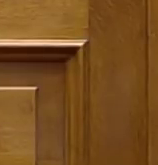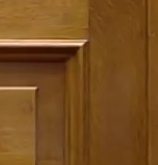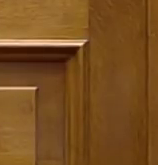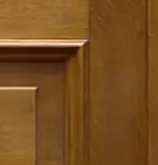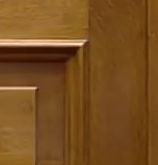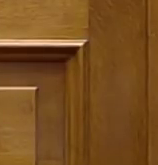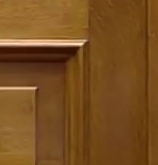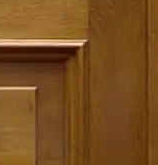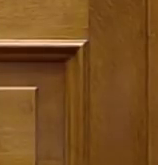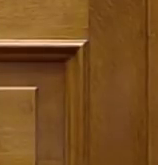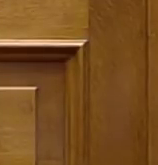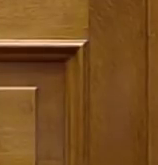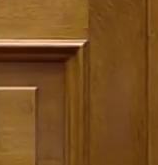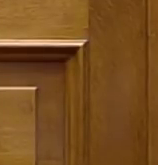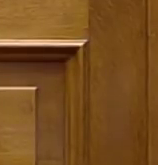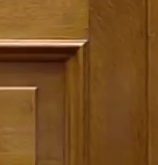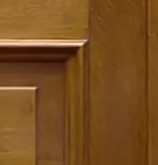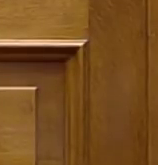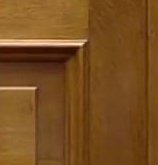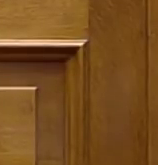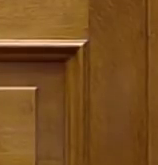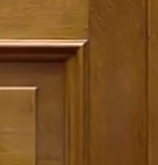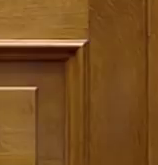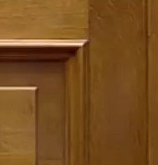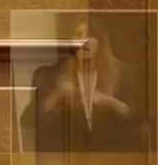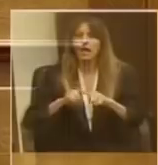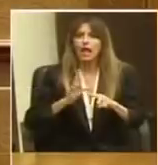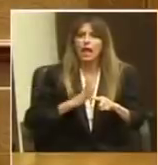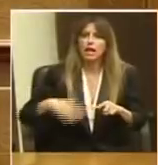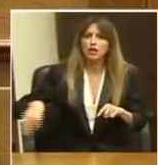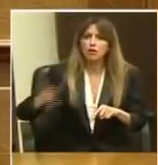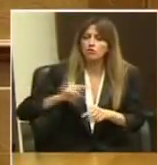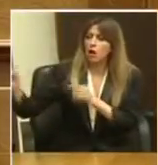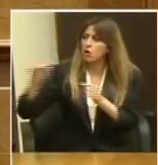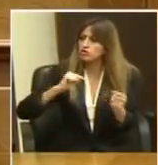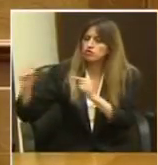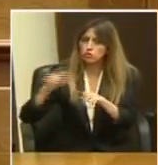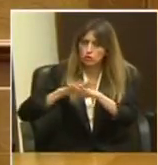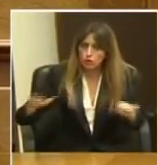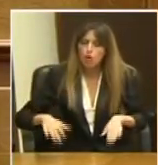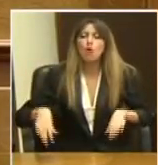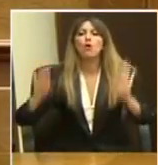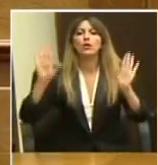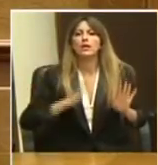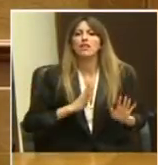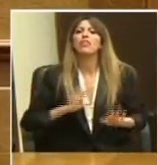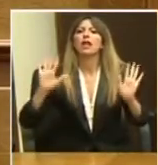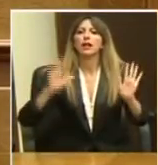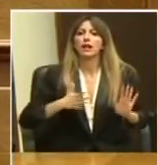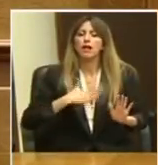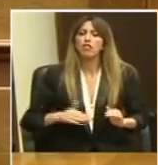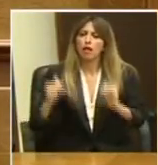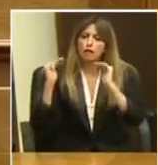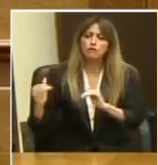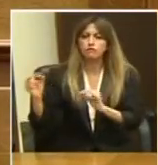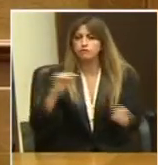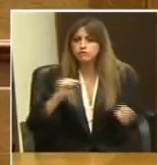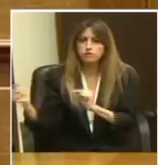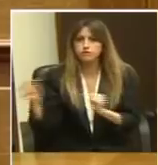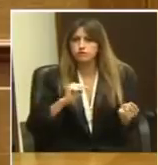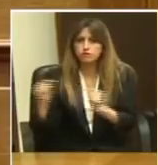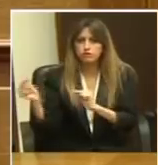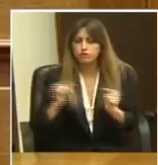μαρτύριο του ελληνικού λαού να τελειώνει σε λίγες μέρες, ένα μαρτύριο στον οποίο τον υπέβαλε τόσο το Πασό, όσο και ο